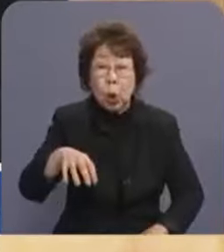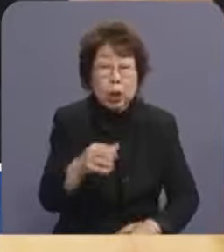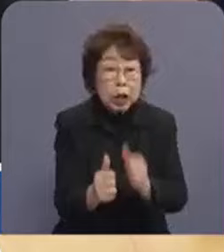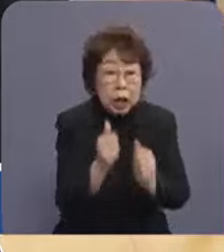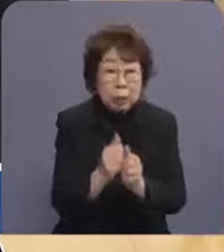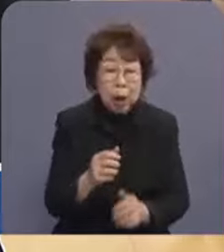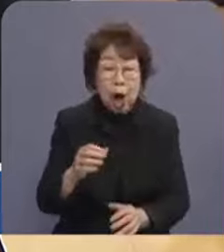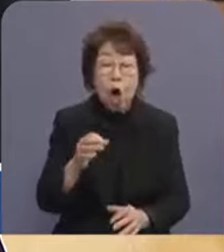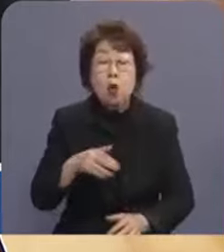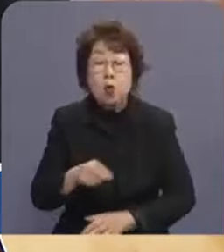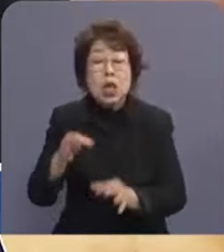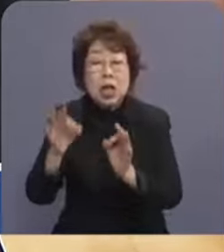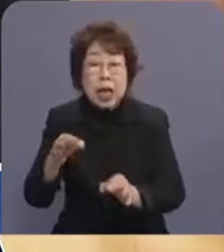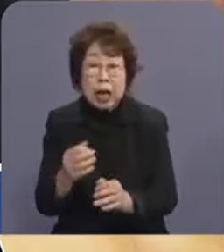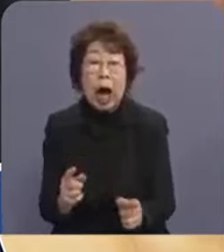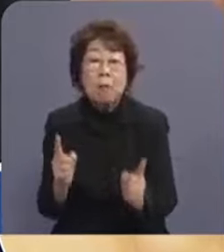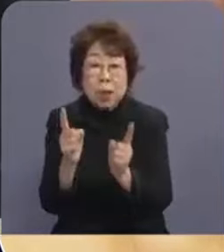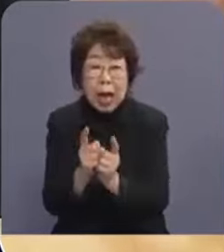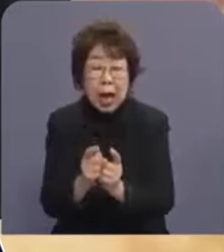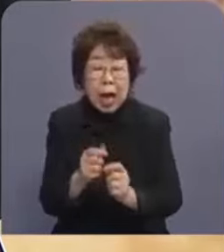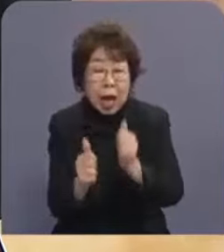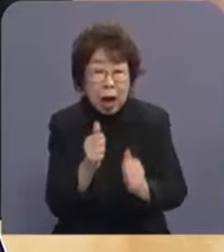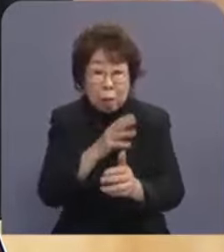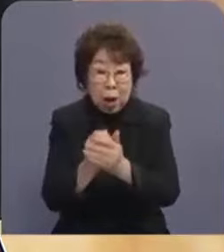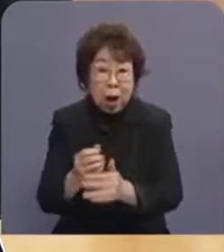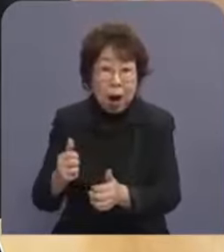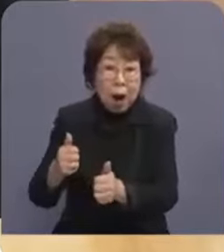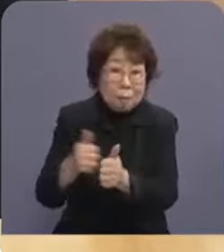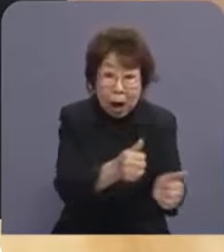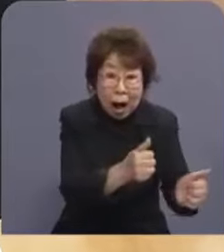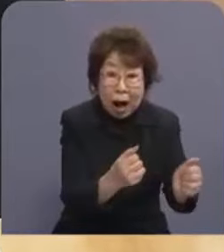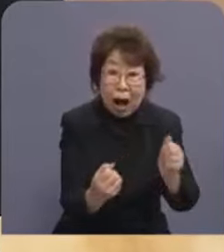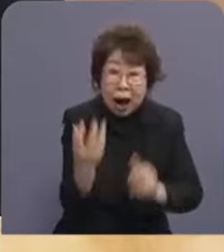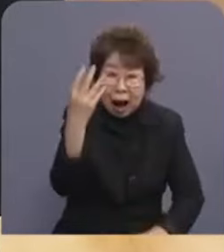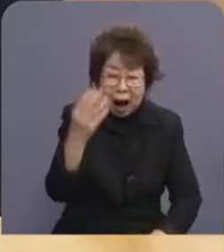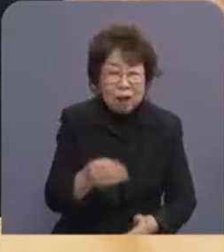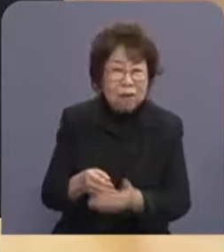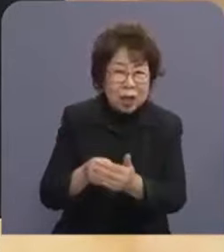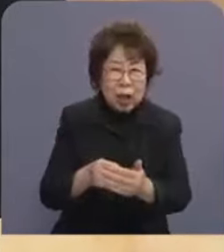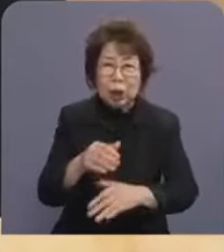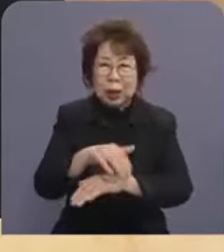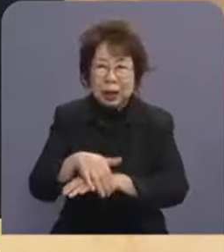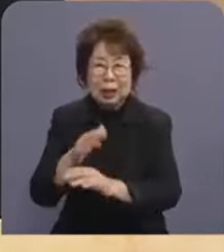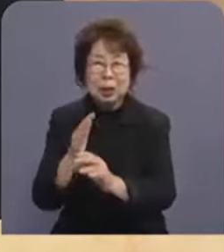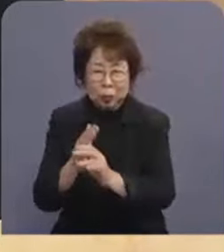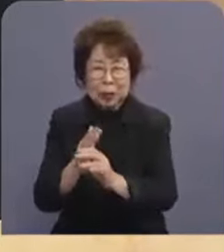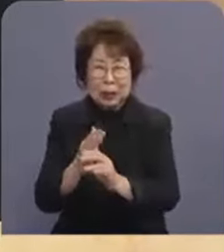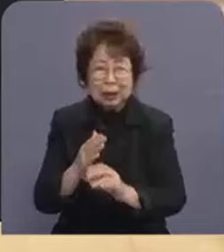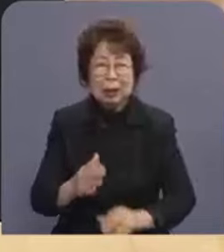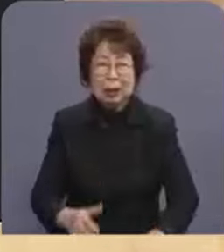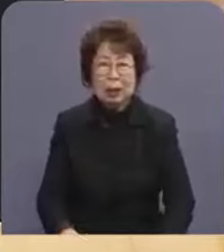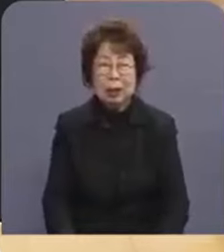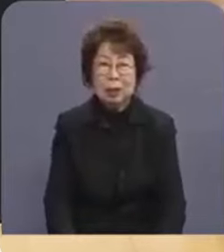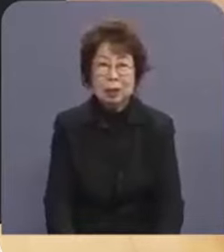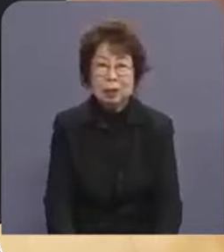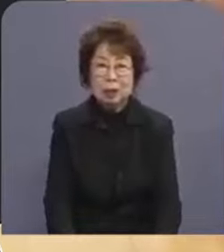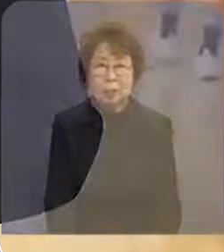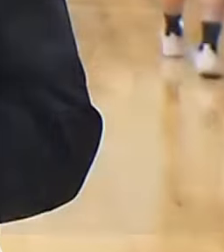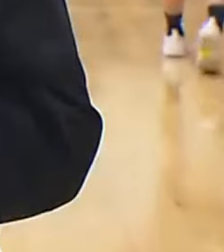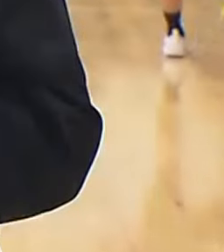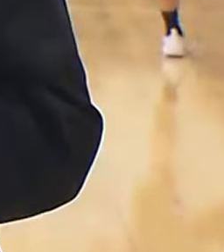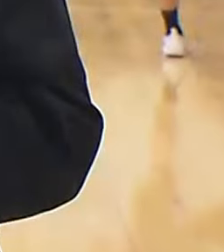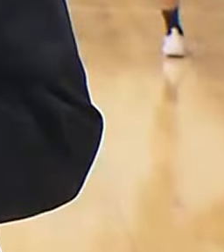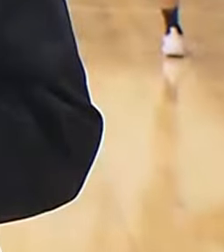열리는 우리은행과의 경기에서 팀 최다 연승이자 개막 7연승에 도전합니다. KBS 뉴스 장성길입니다.